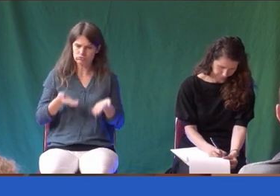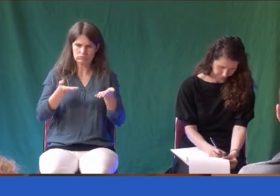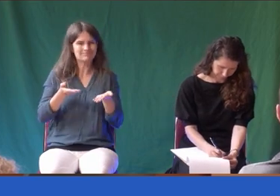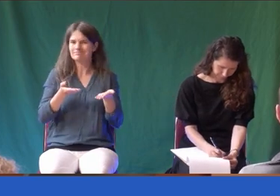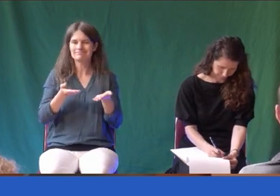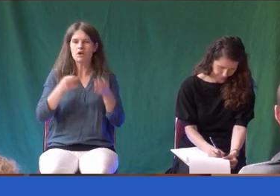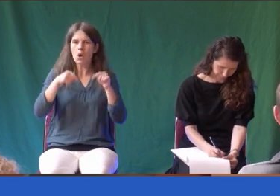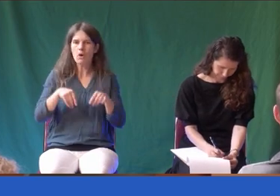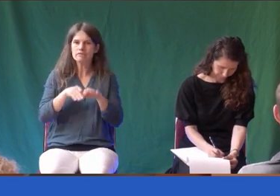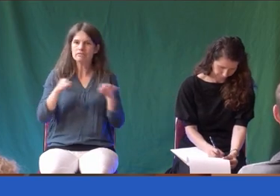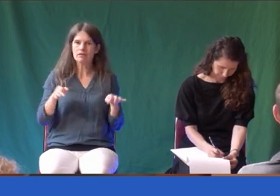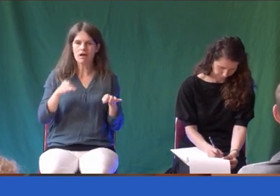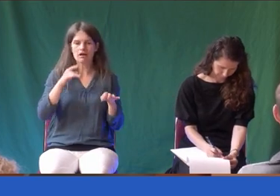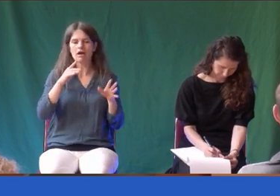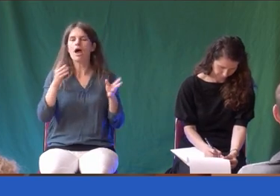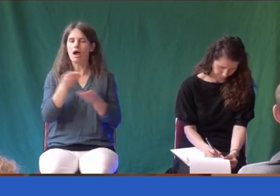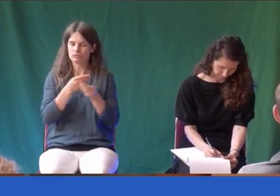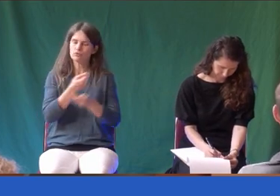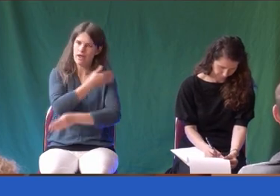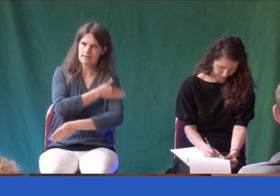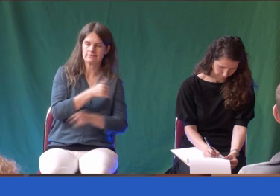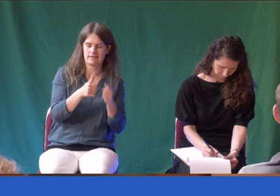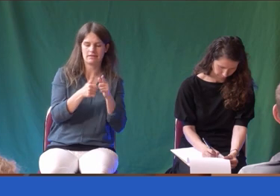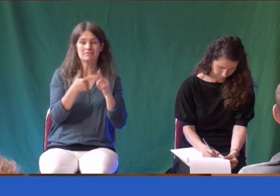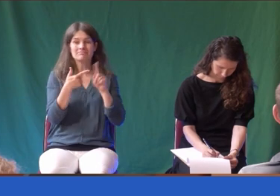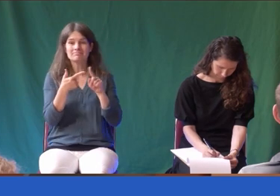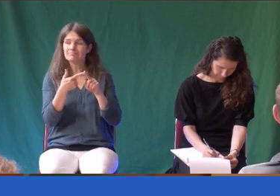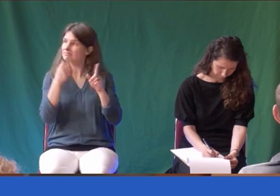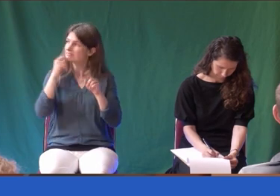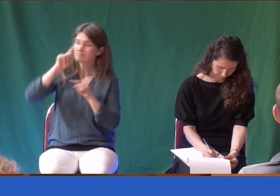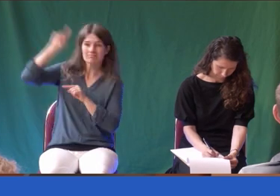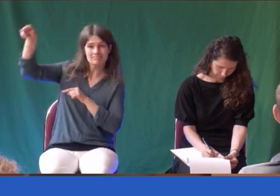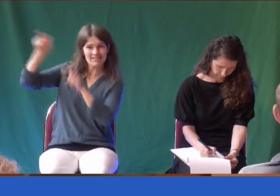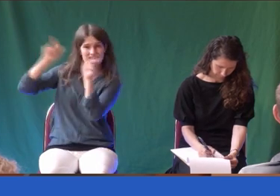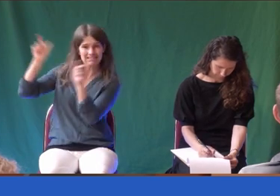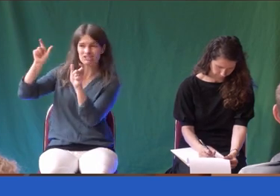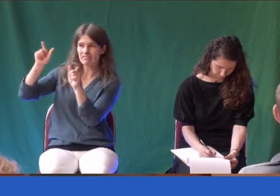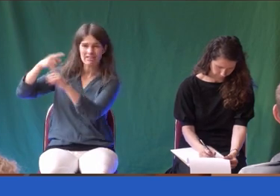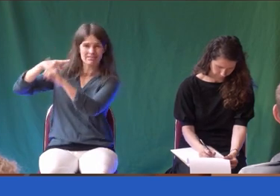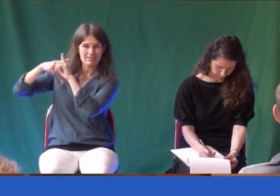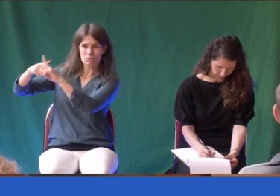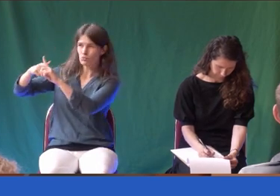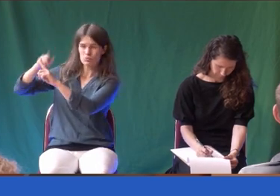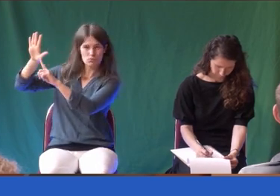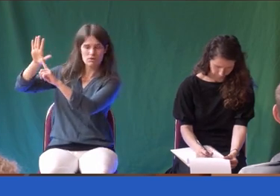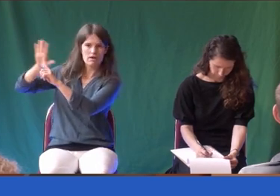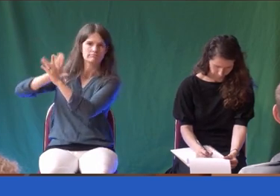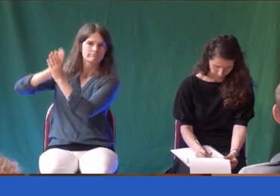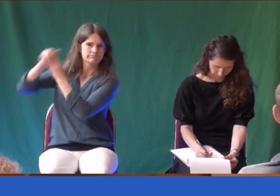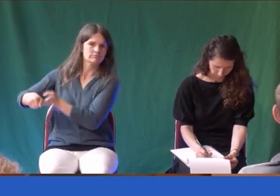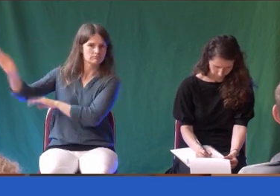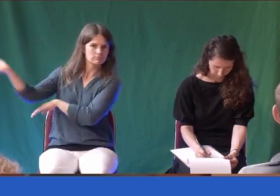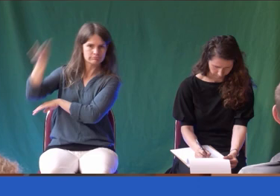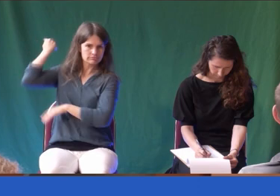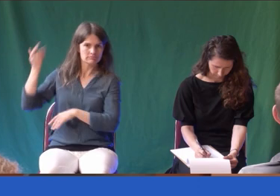heute ist ein wichtiger Baustein um ein großes gesellschaftliches tabut zu brechen das Tabu das Menschen mit Behinderung